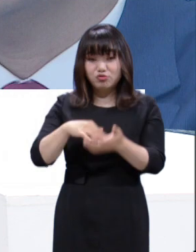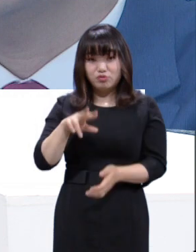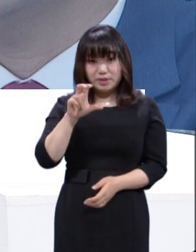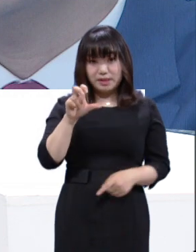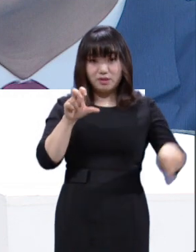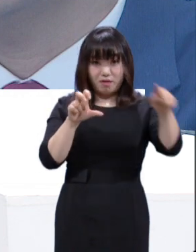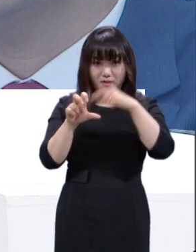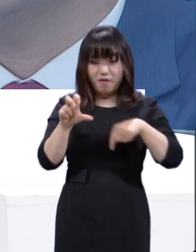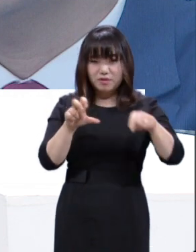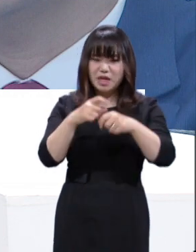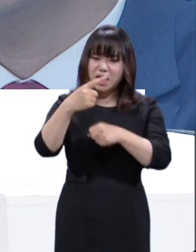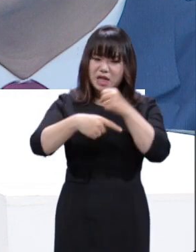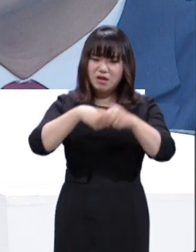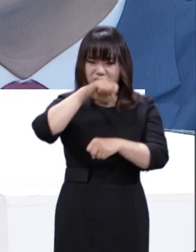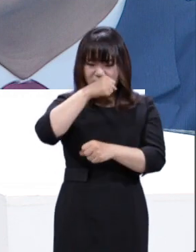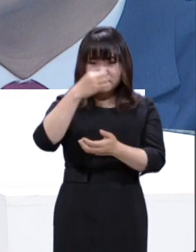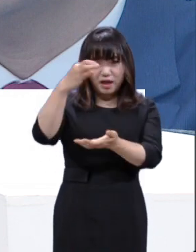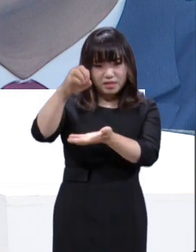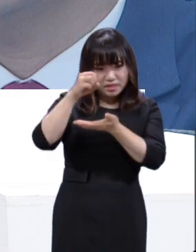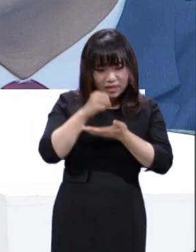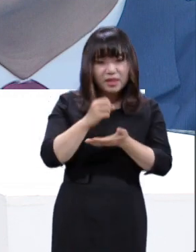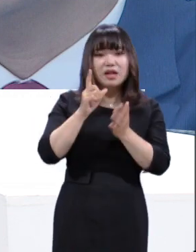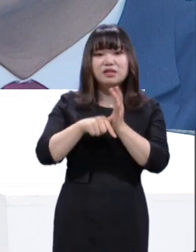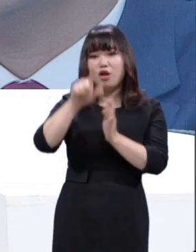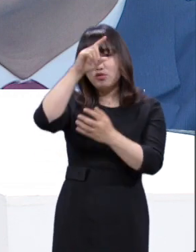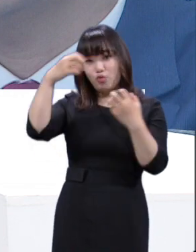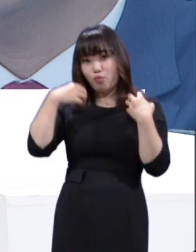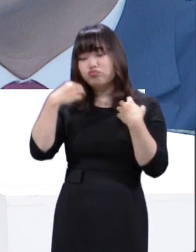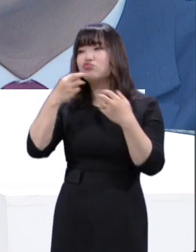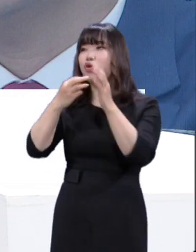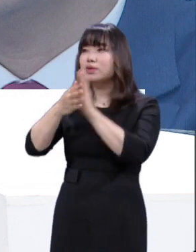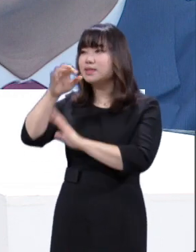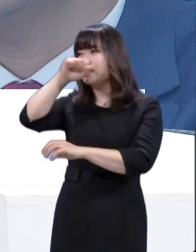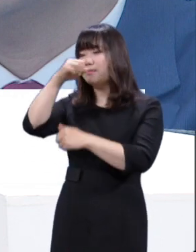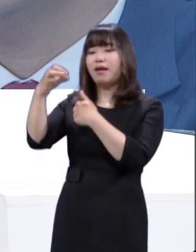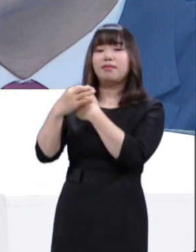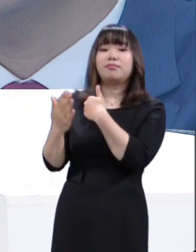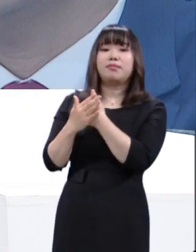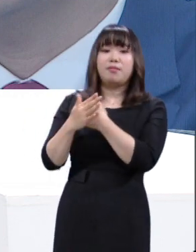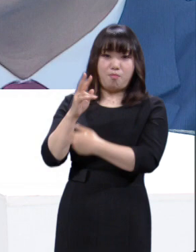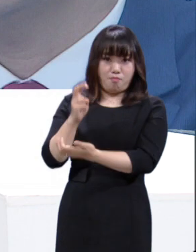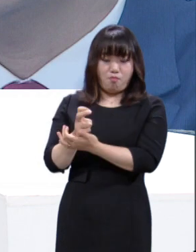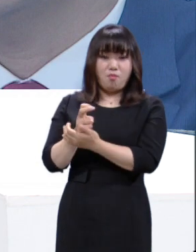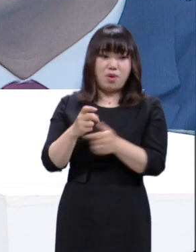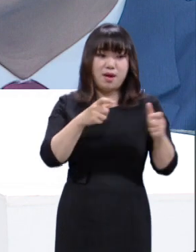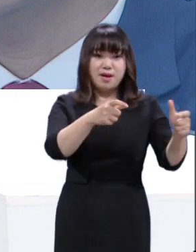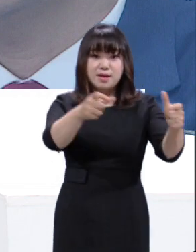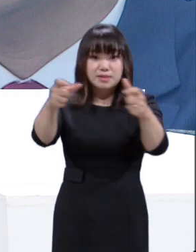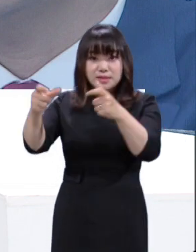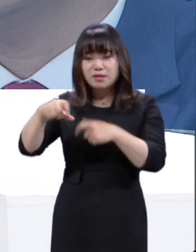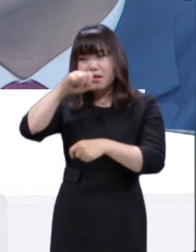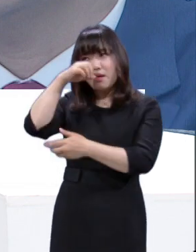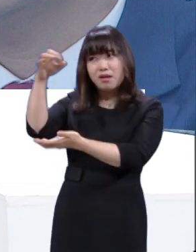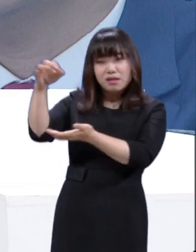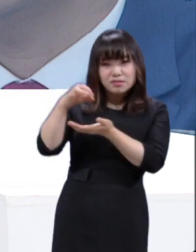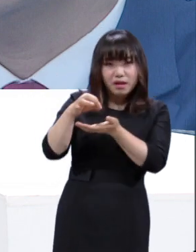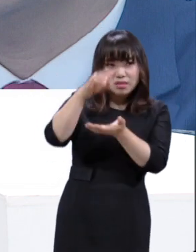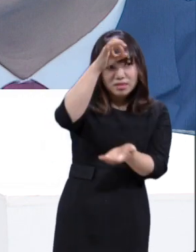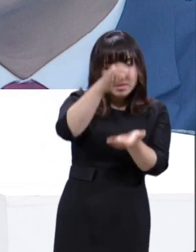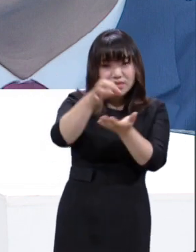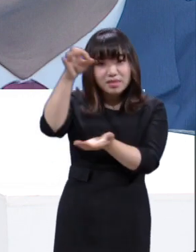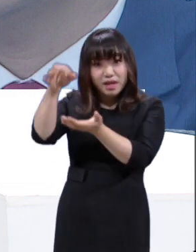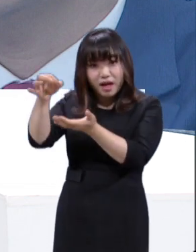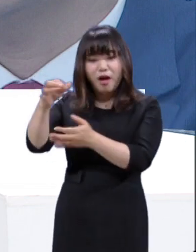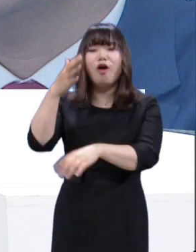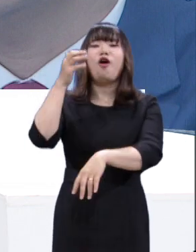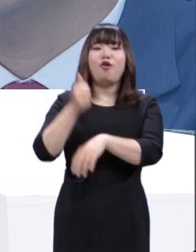자치구들은 1년 예산을 마련할 때 이 중앙정부와 서울시 예산을 지원받습니다. 어느 자치구가 얼마나 지원받느냐에 따라 이